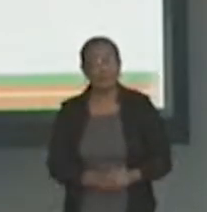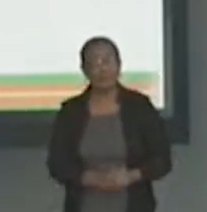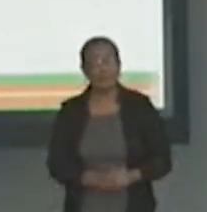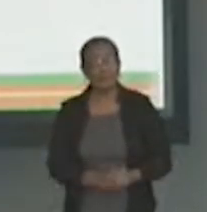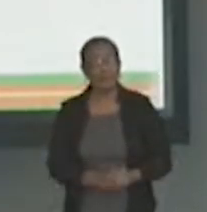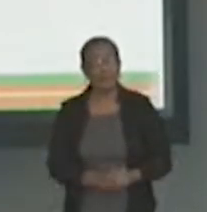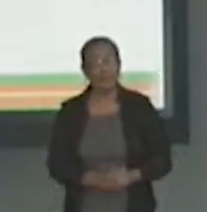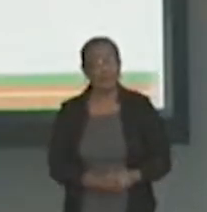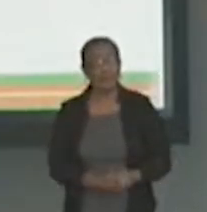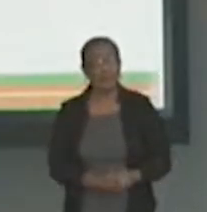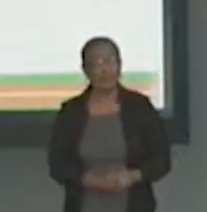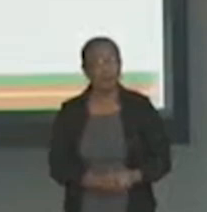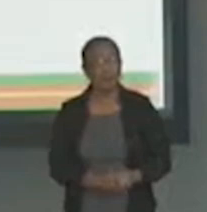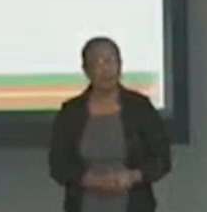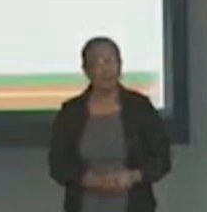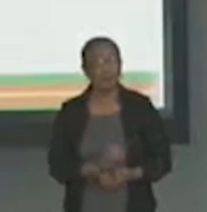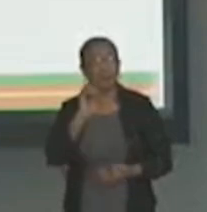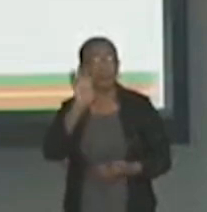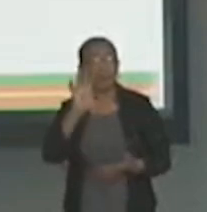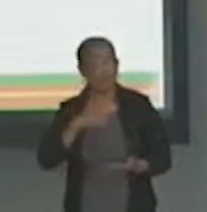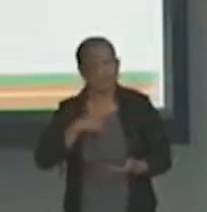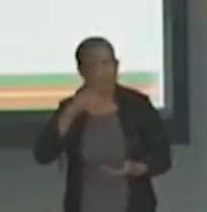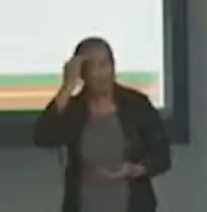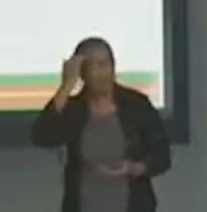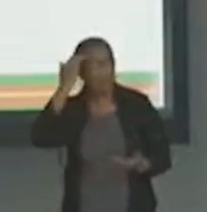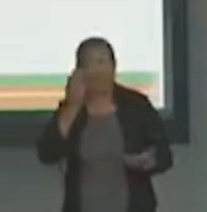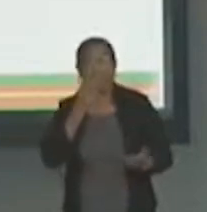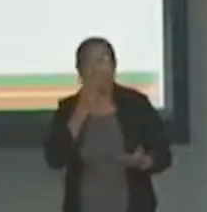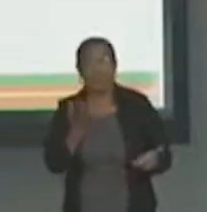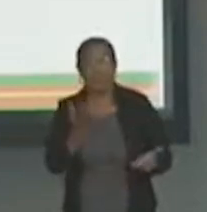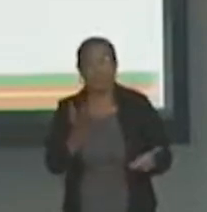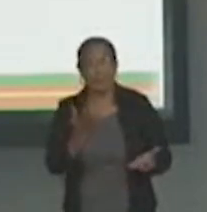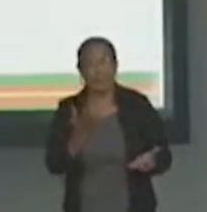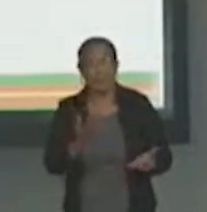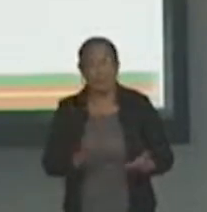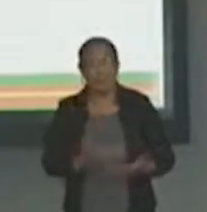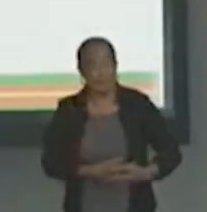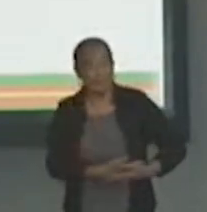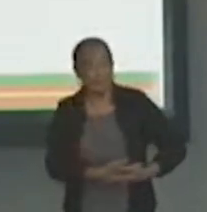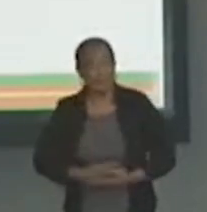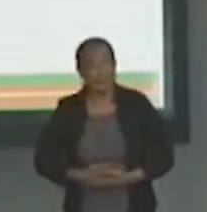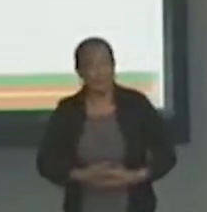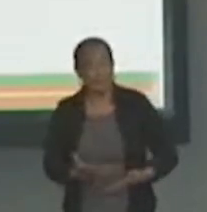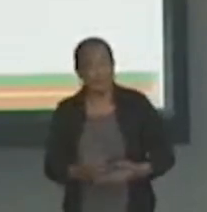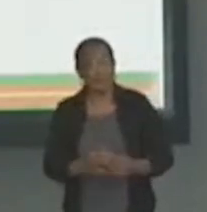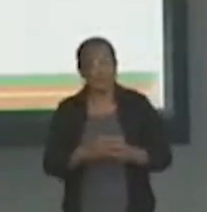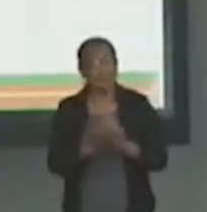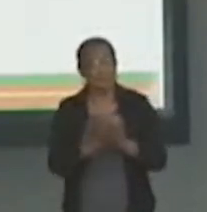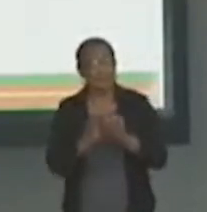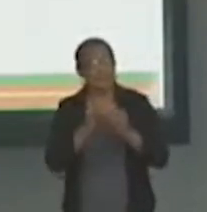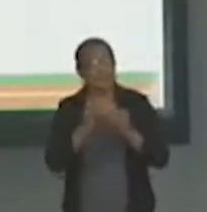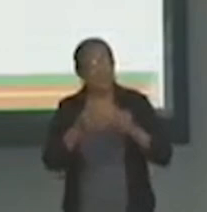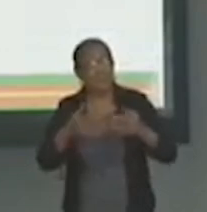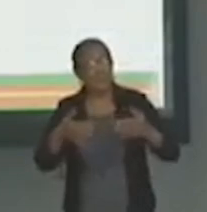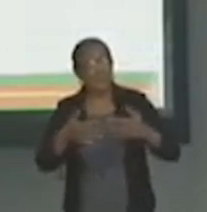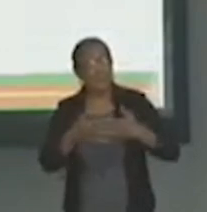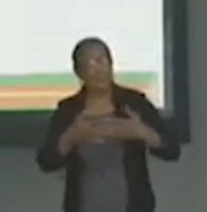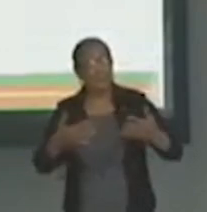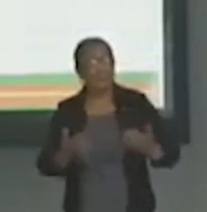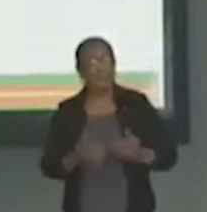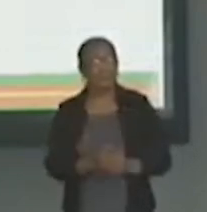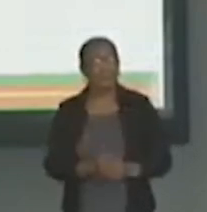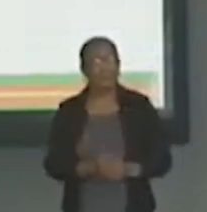Een pop-it? Ik weet niet of u het heeft gezien. Er zijn baby'tjes die ermee spelen. De hele tijd.